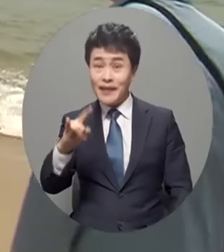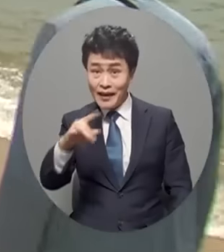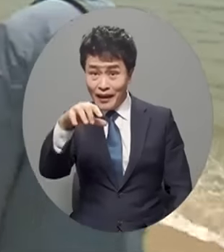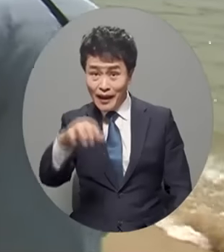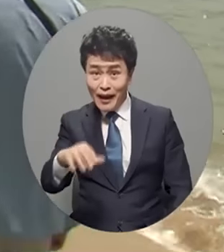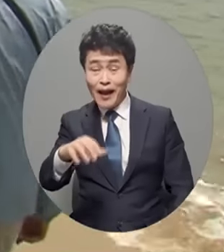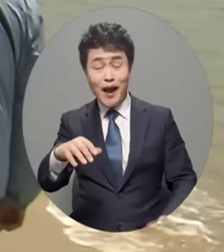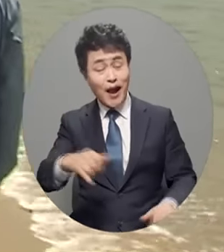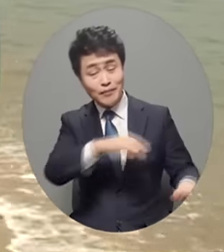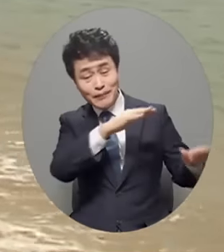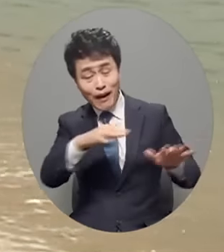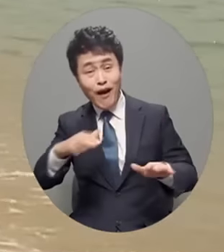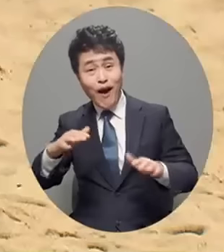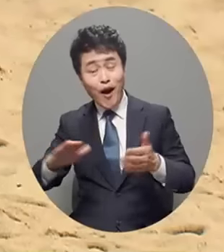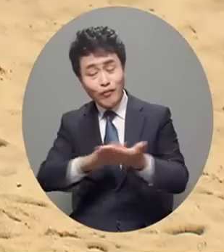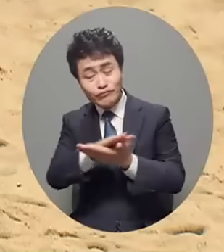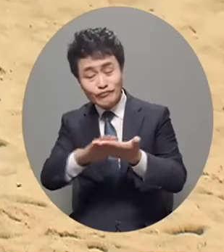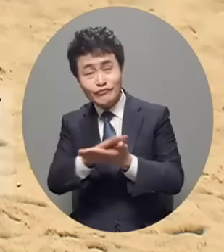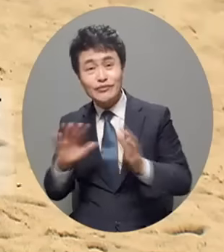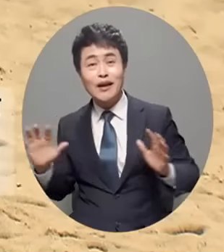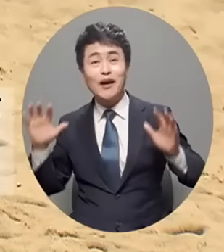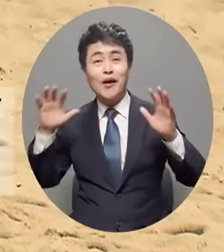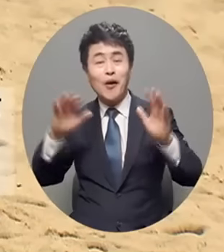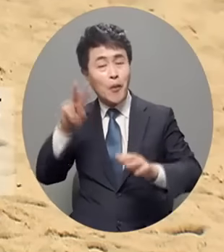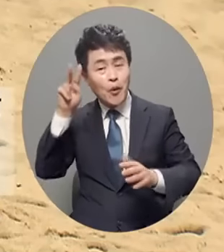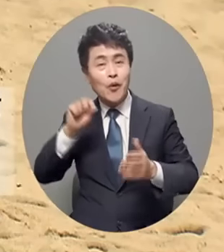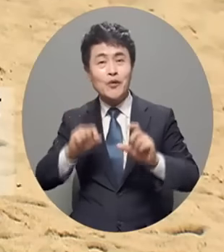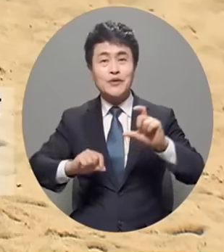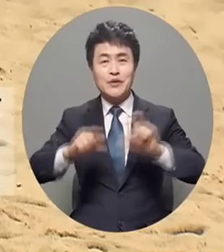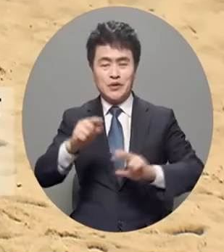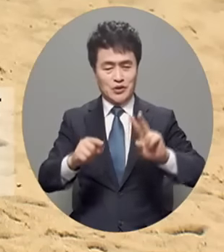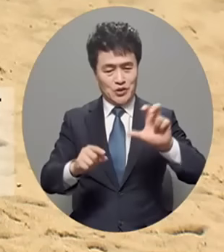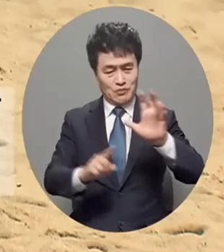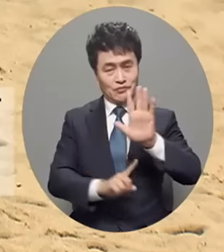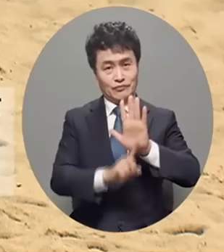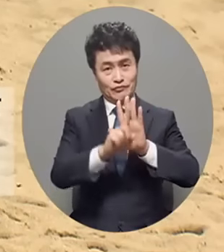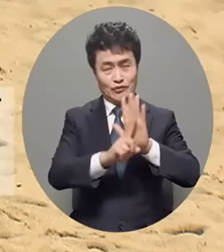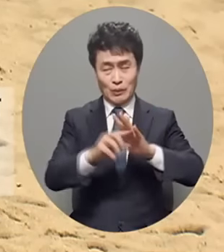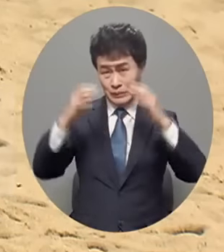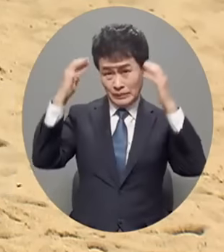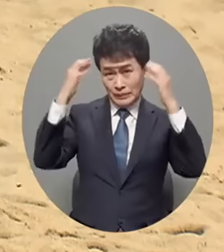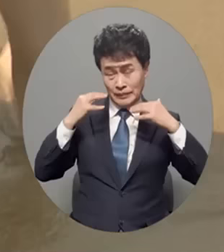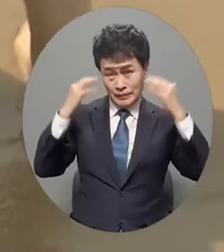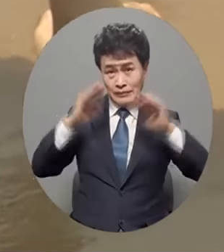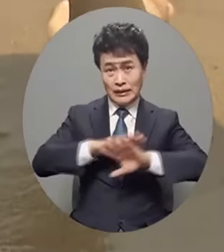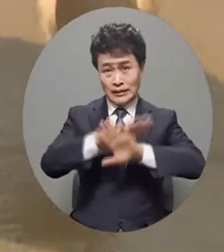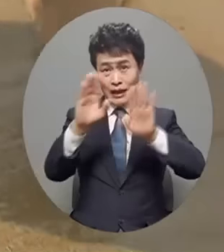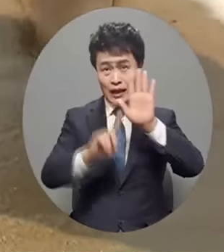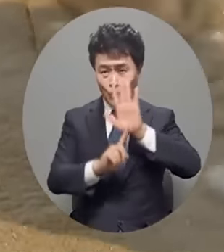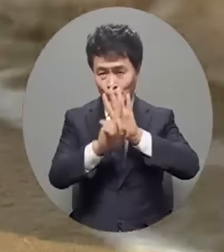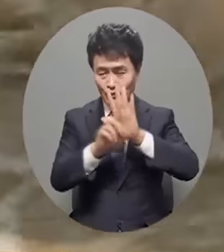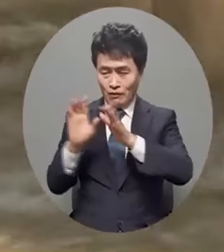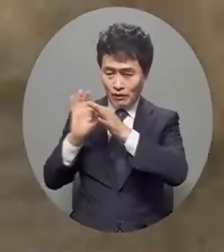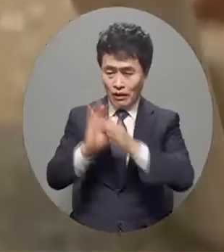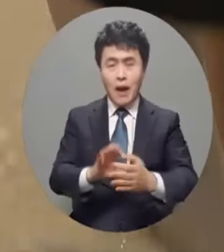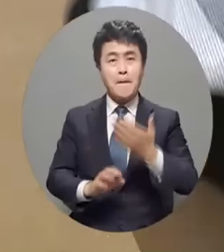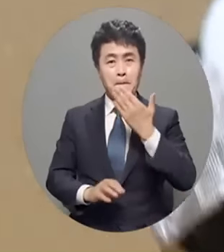몰렸습니다. 기상청은 모레까지 전국 대부분 지역에서 25도 안팎의 후덥지근한 낮 기온이 이어질 것으로